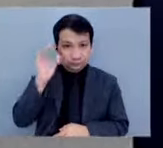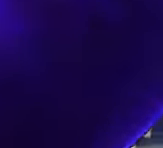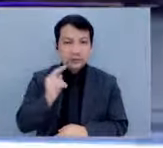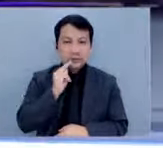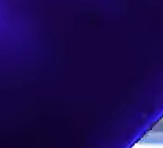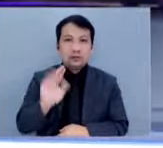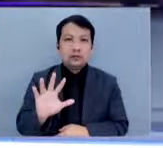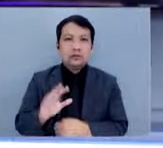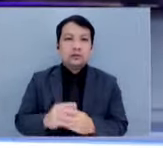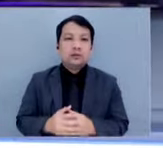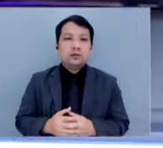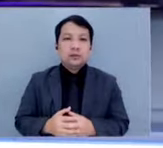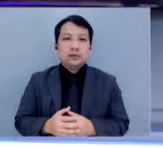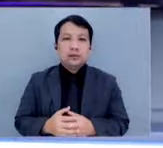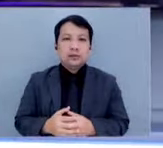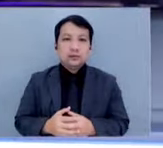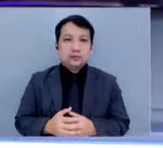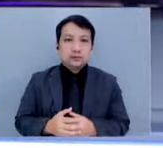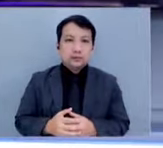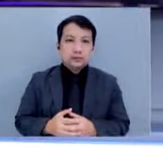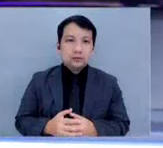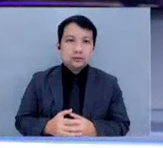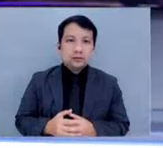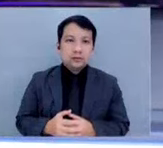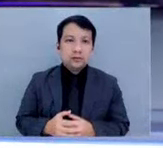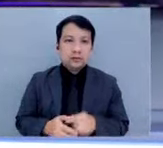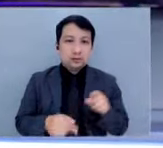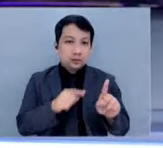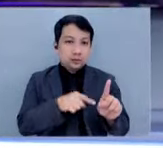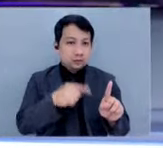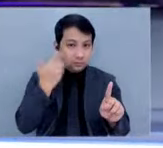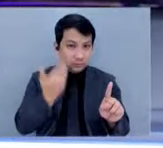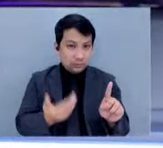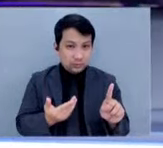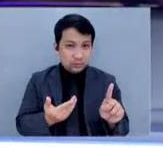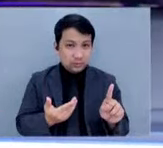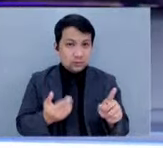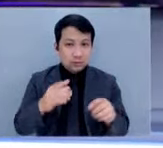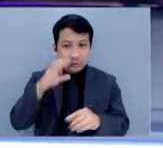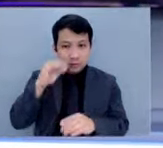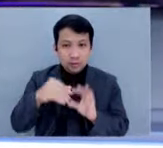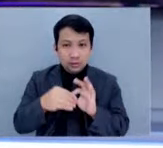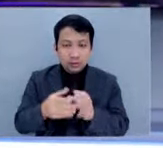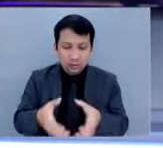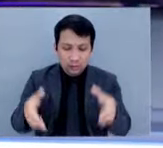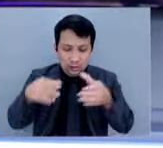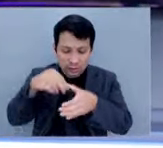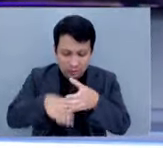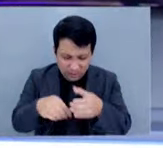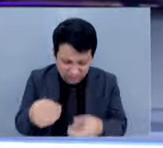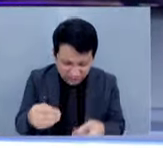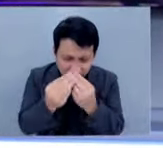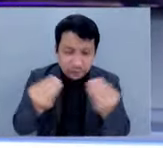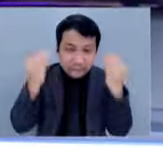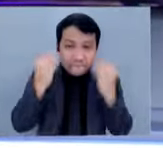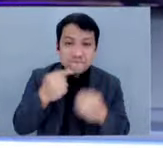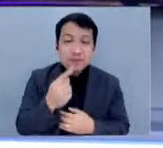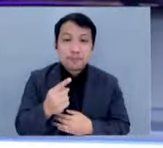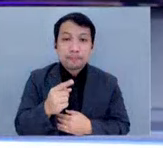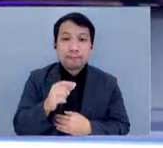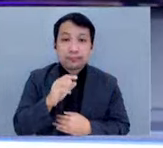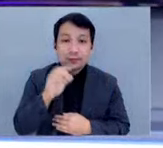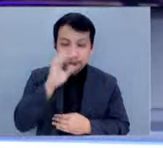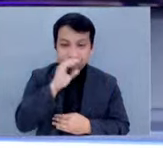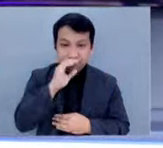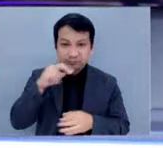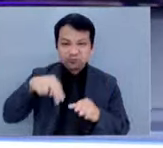5. Natagpo ang patay ang isang lalaki sa ginagawang septic tank sa Mandaue City, Cebu. Posible raw na nahulog